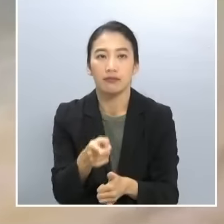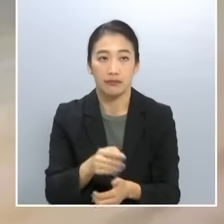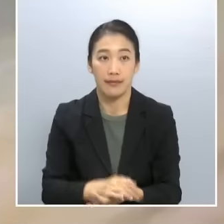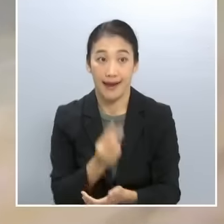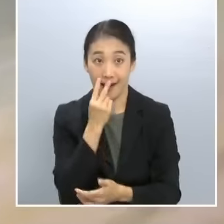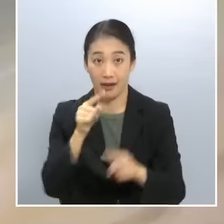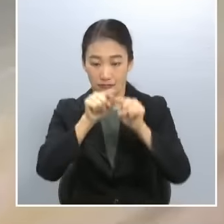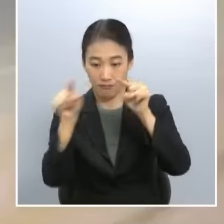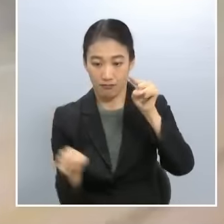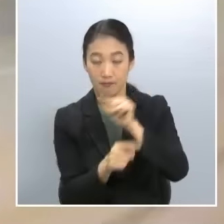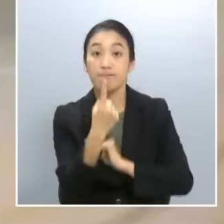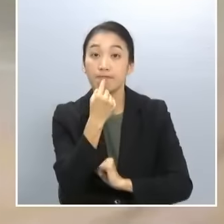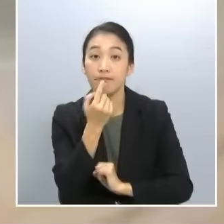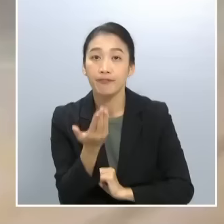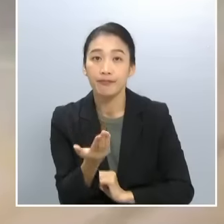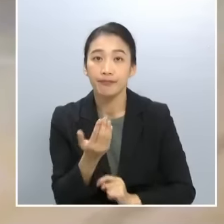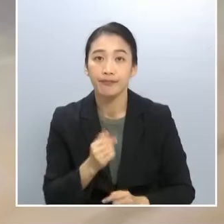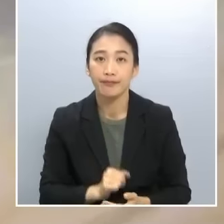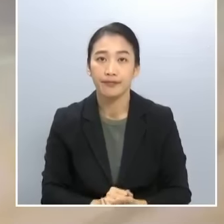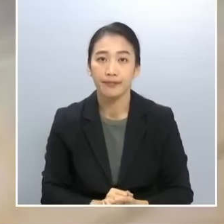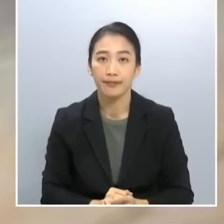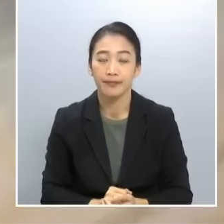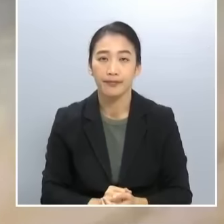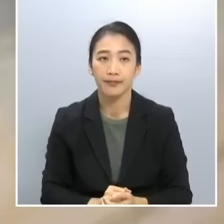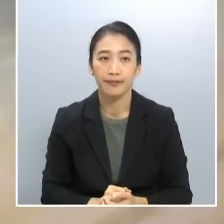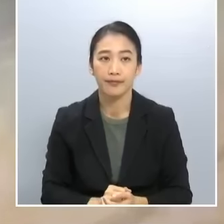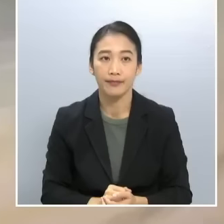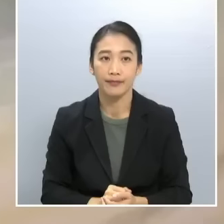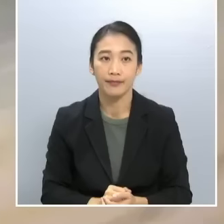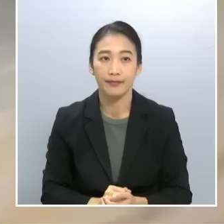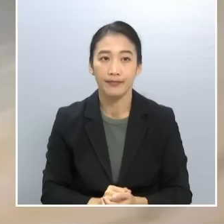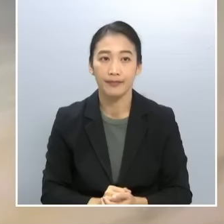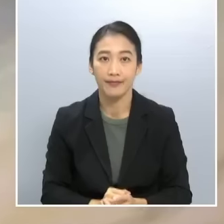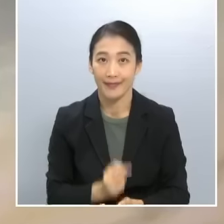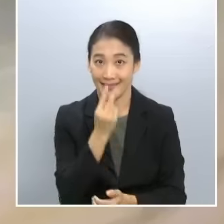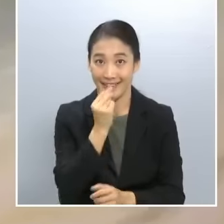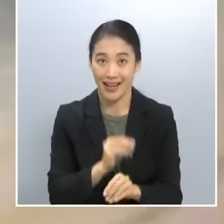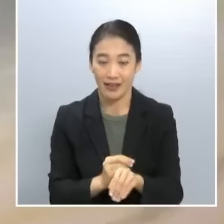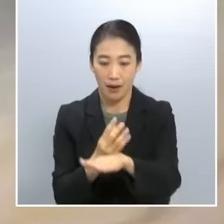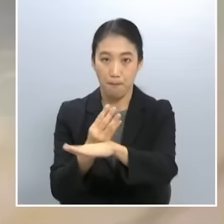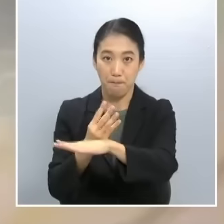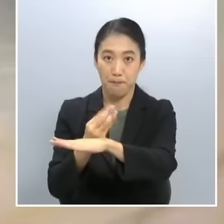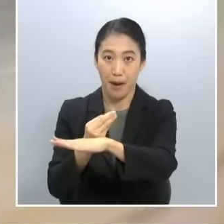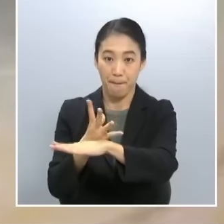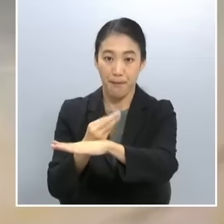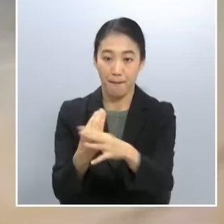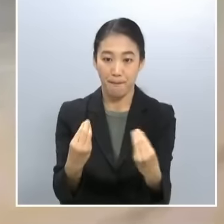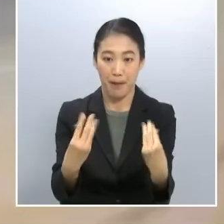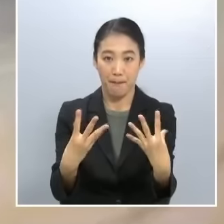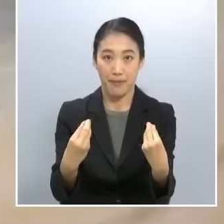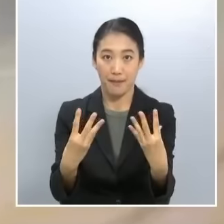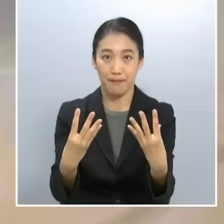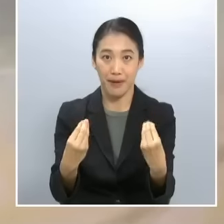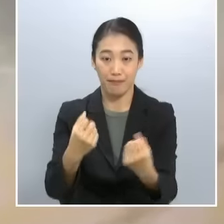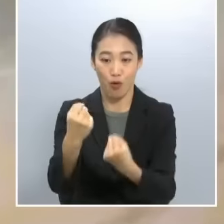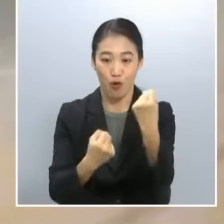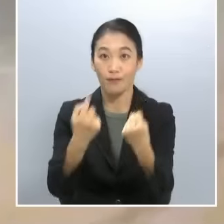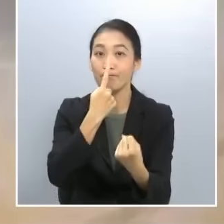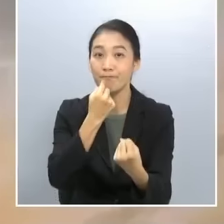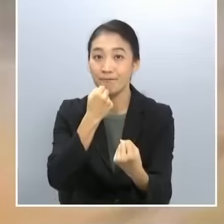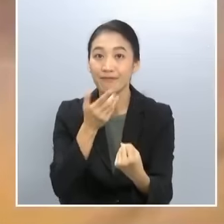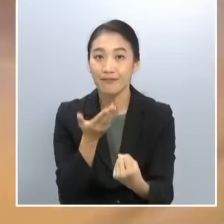คสีดงลองดูนะเดี๋ยวลุนั่นๆๆๆเห็นมั้ยแดงๆแวบๆๆนั่นน่ะคุณผู้ชมอ่ะ